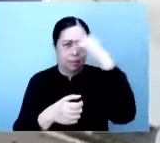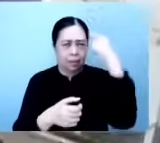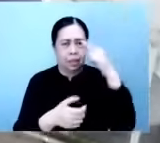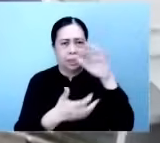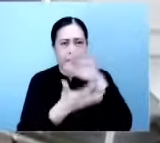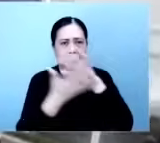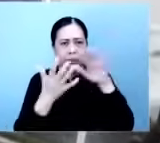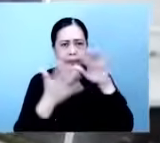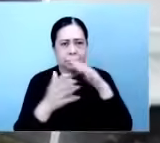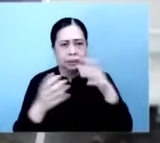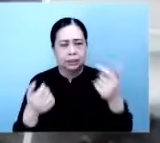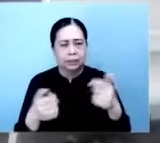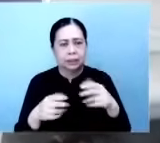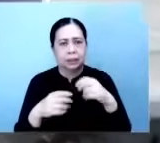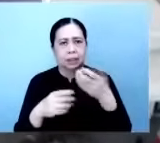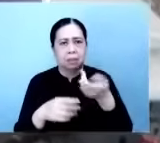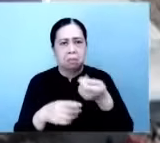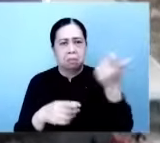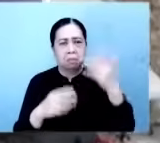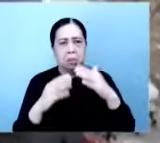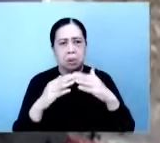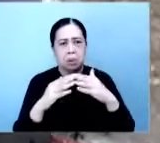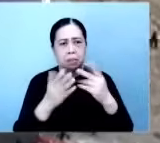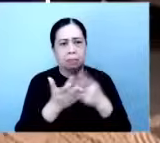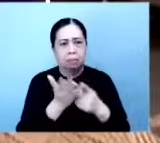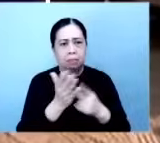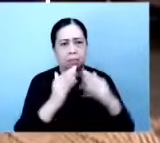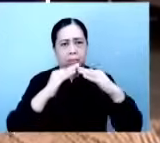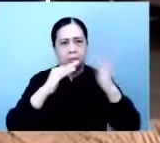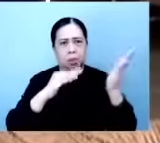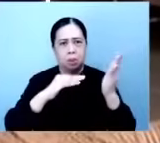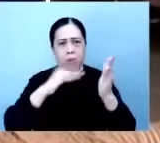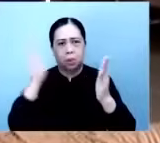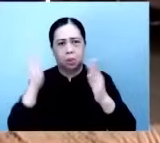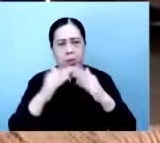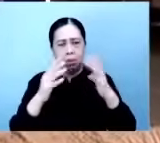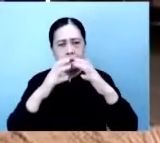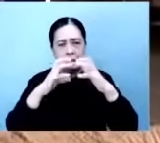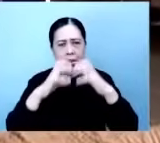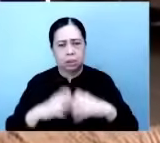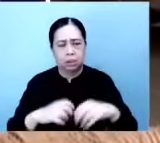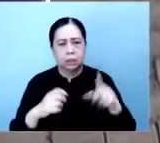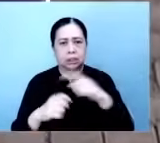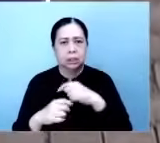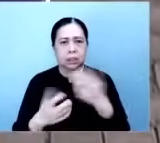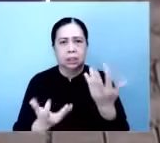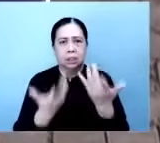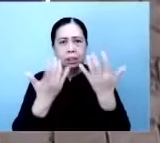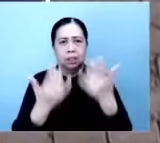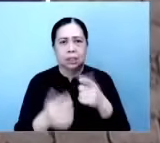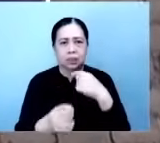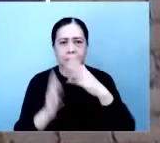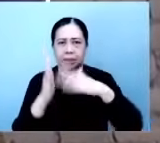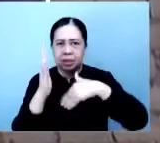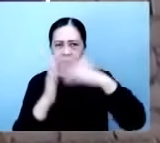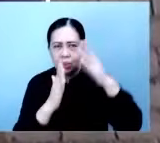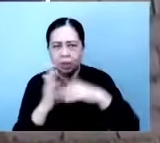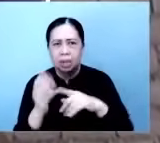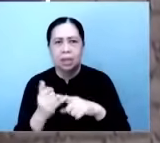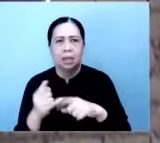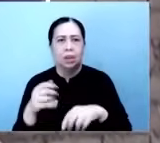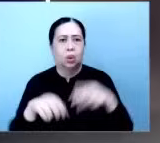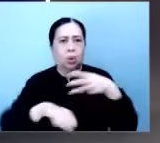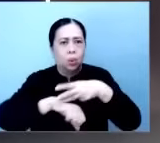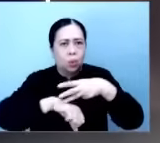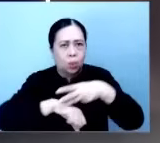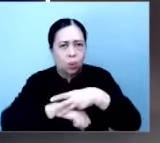gusali, natuklap na ang ibang bahagi ng bubong. Mabilis kumalat ang apoy dahil sa mga pintura at kahoy na laman ng